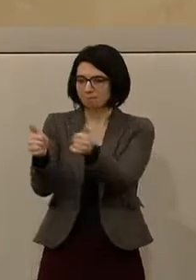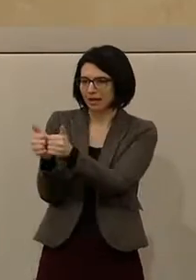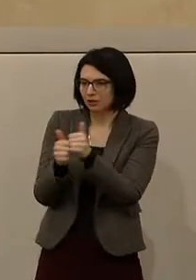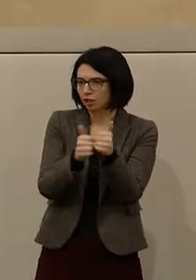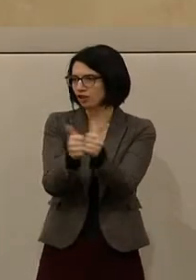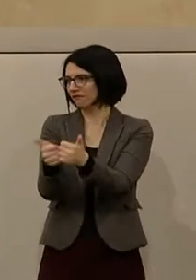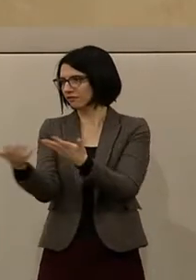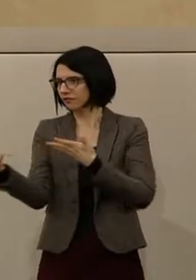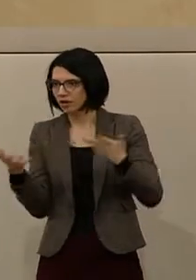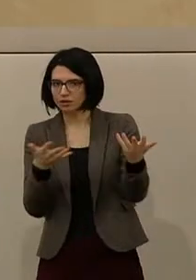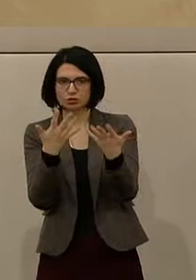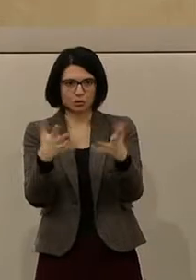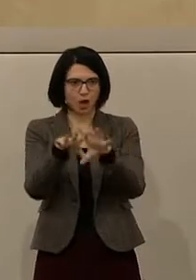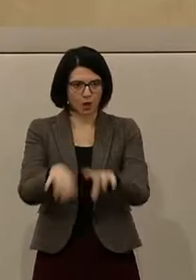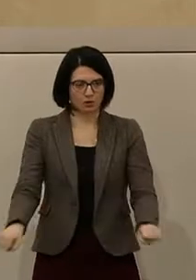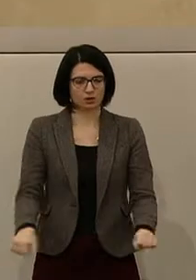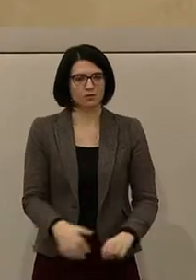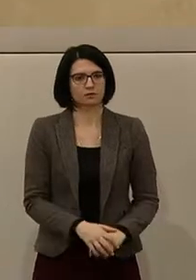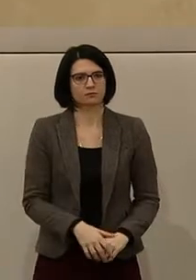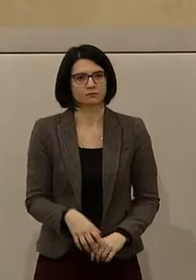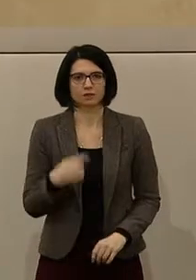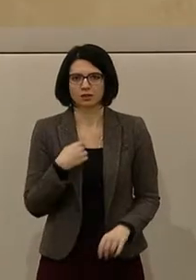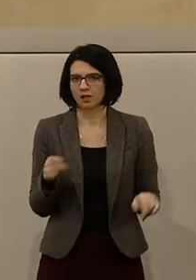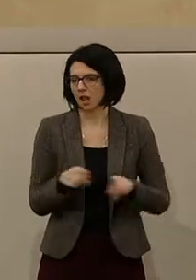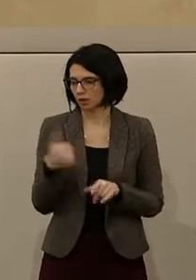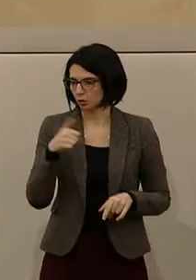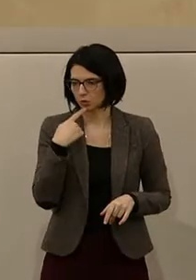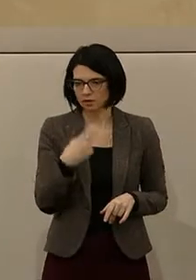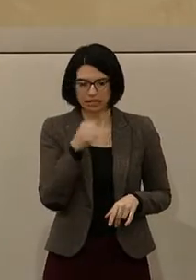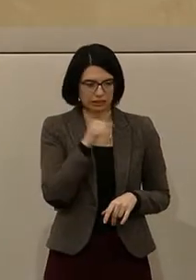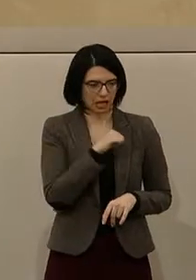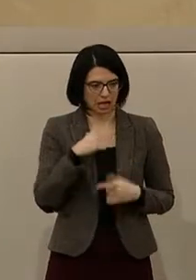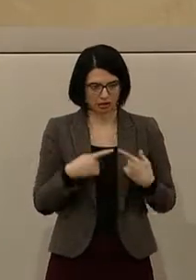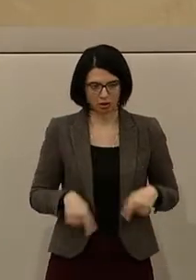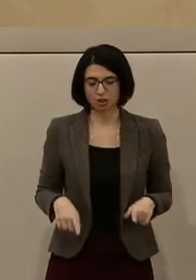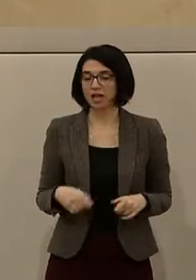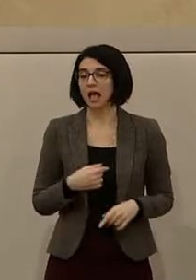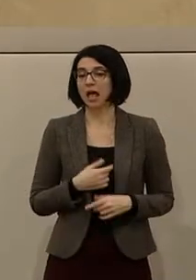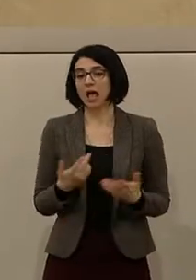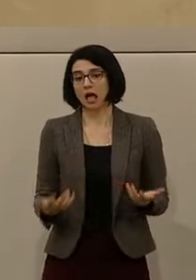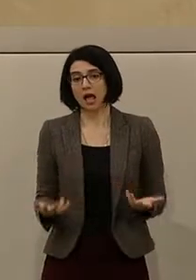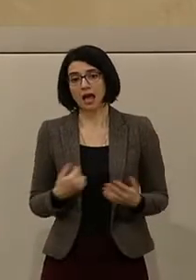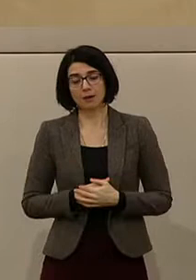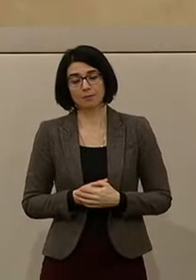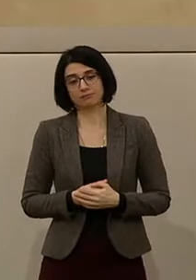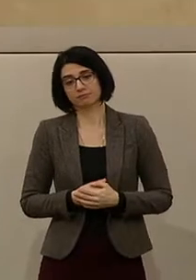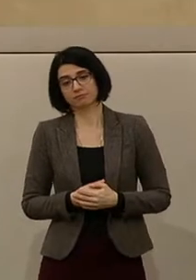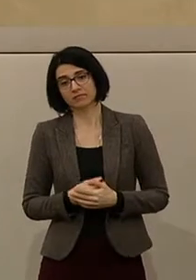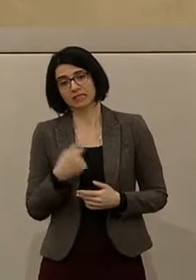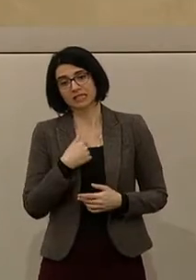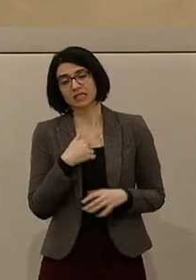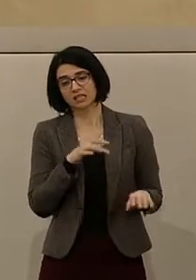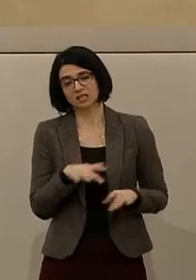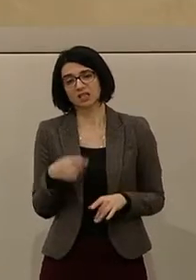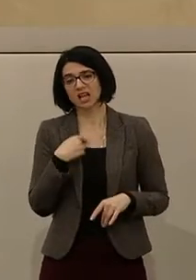Partnerschaften halt einmal macht. Das sage ich gleich dazu. Aber beides wird sich wohl nicht ausgehen. Also ich plädiere hier